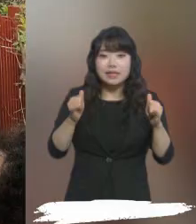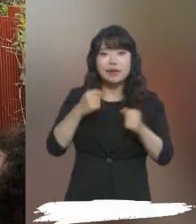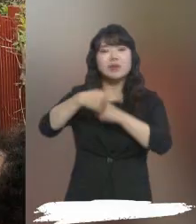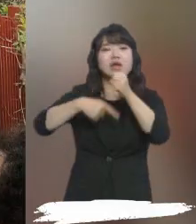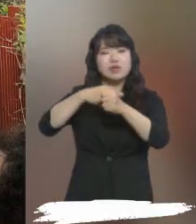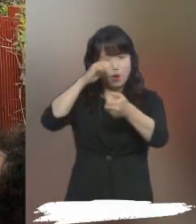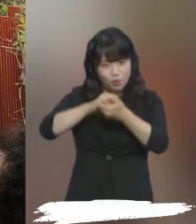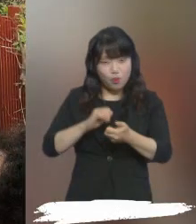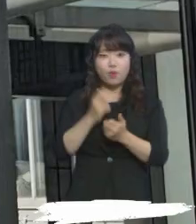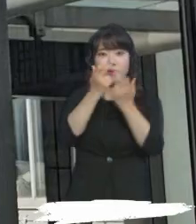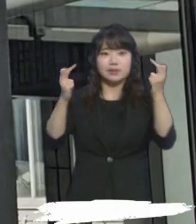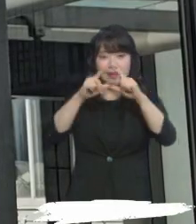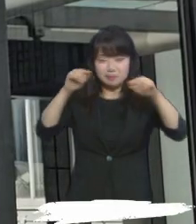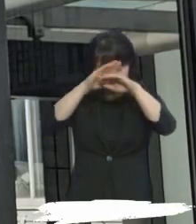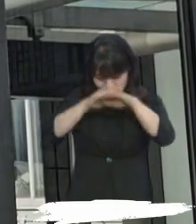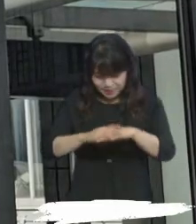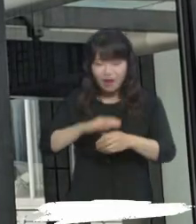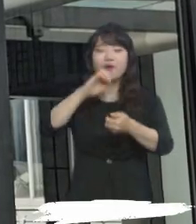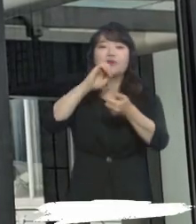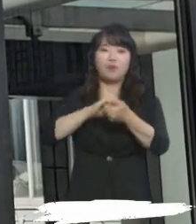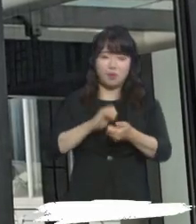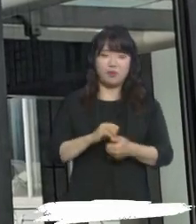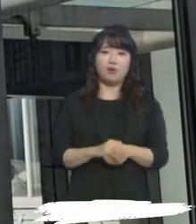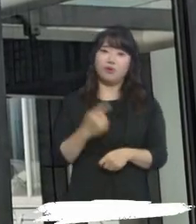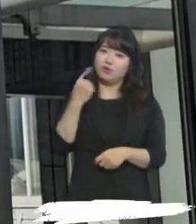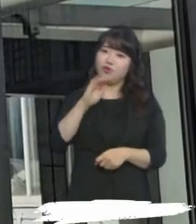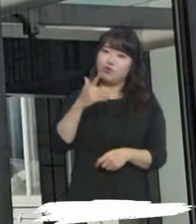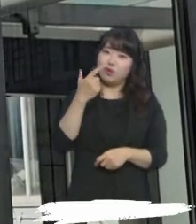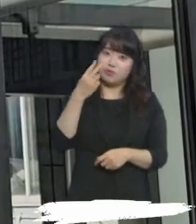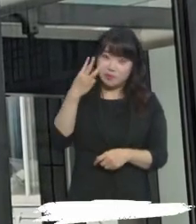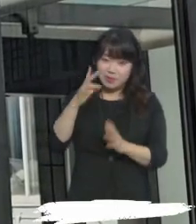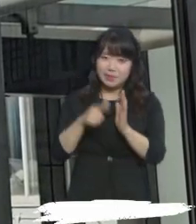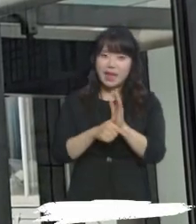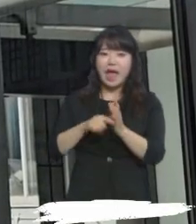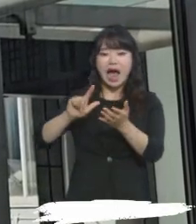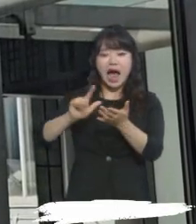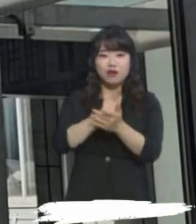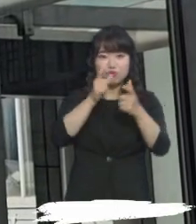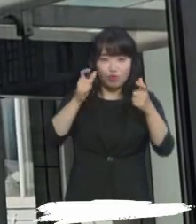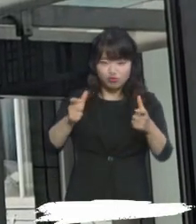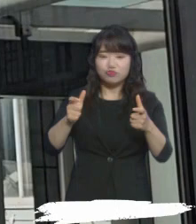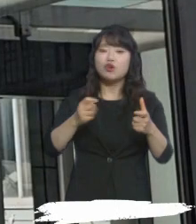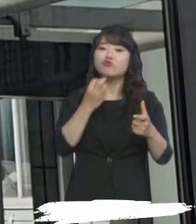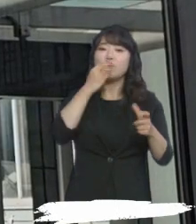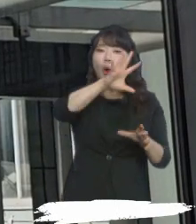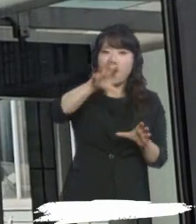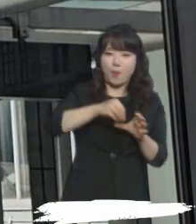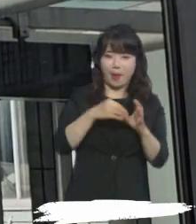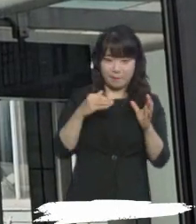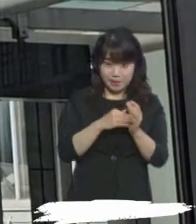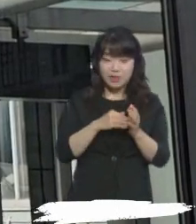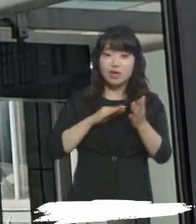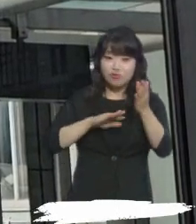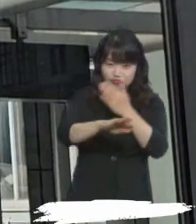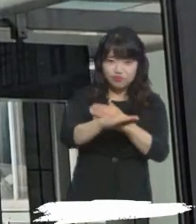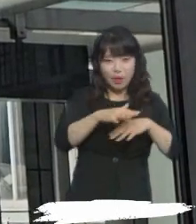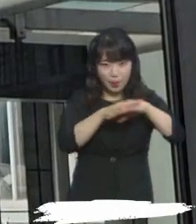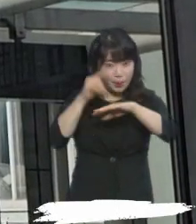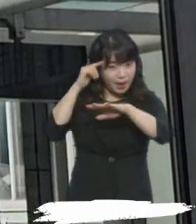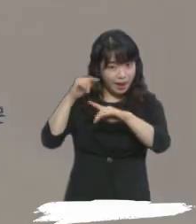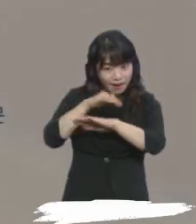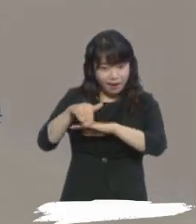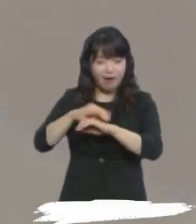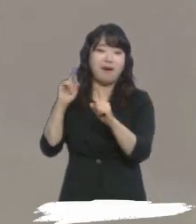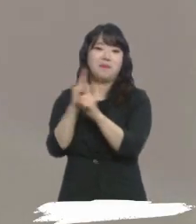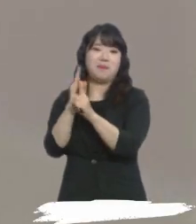합니다. 1963년 서울로 편입된 강서구는 빠르게 도시화가 진행됐습니다. 우리가